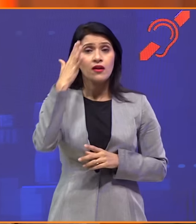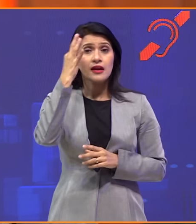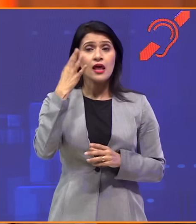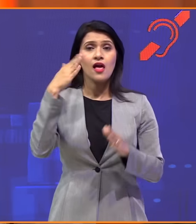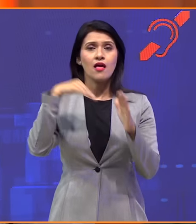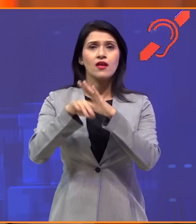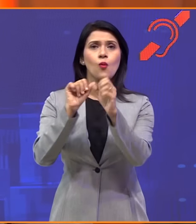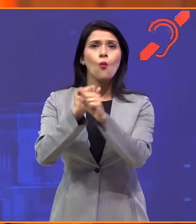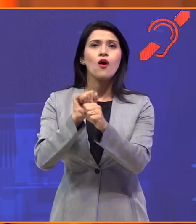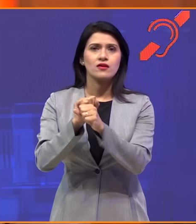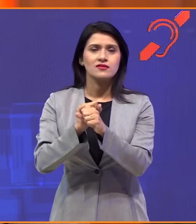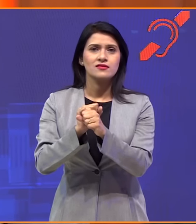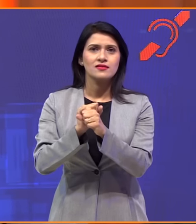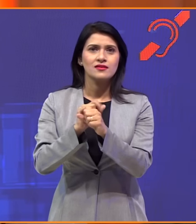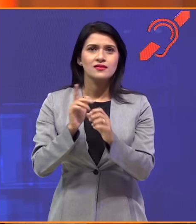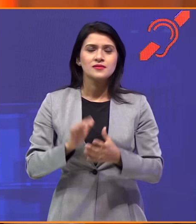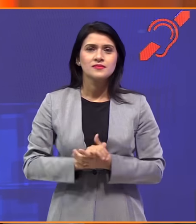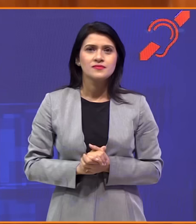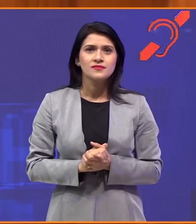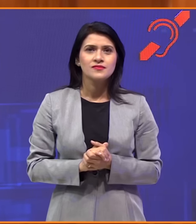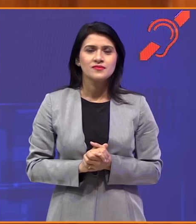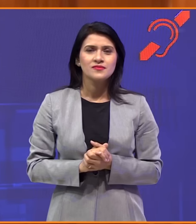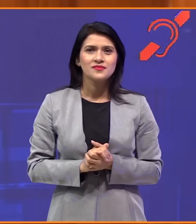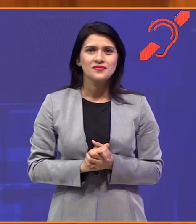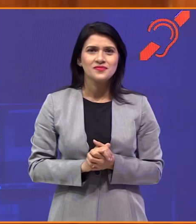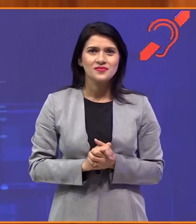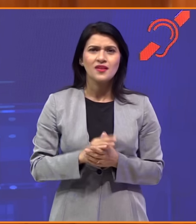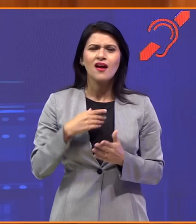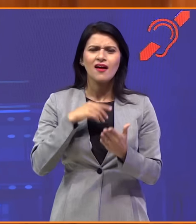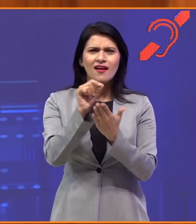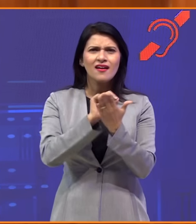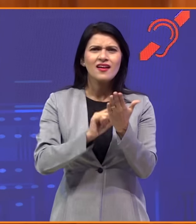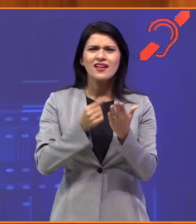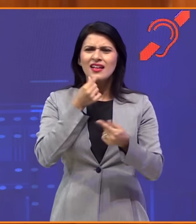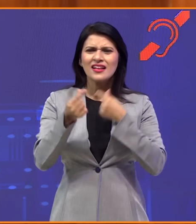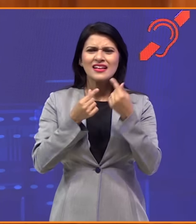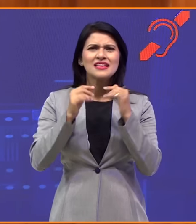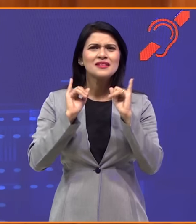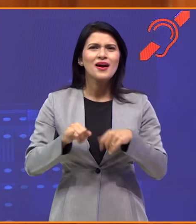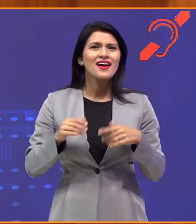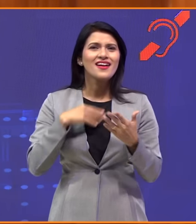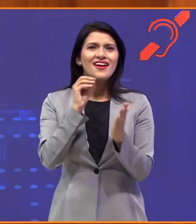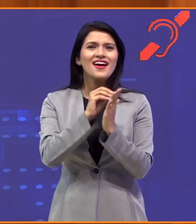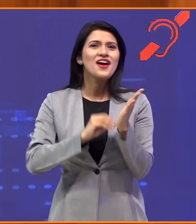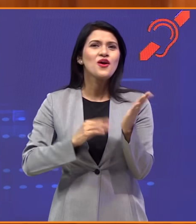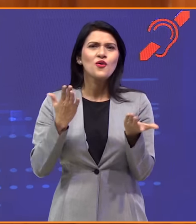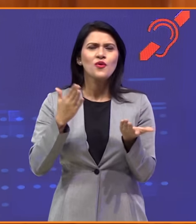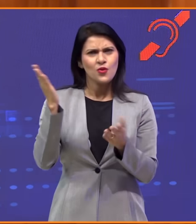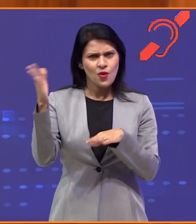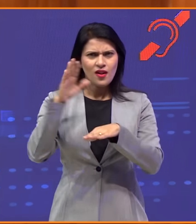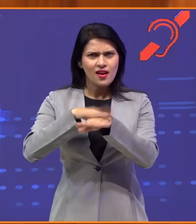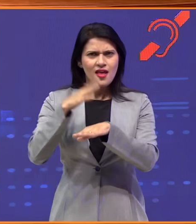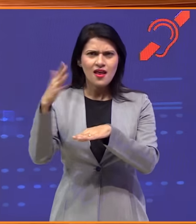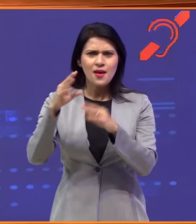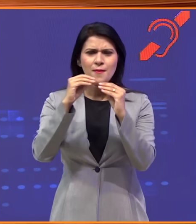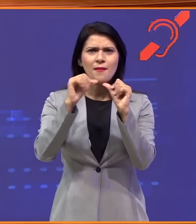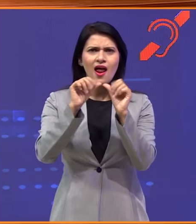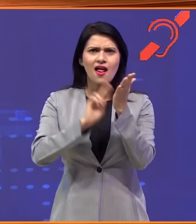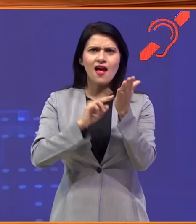काम करता है वो पता है गाली क्यों उसमें शुरू मैंने दिया है लोग समझेंगे कि ऐसे ही गाली दे रहा हूं आप बनारस गए हैं रजत जी जी हां